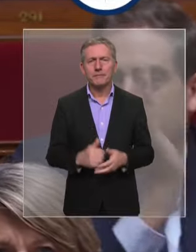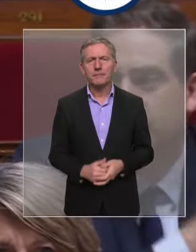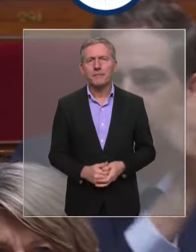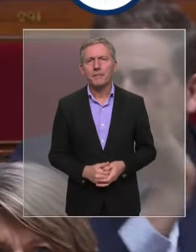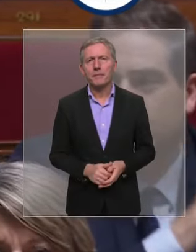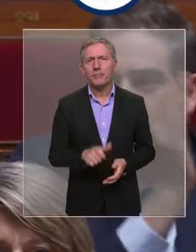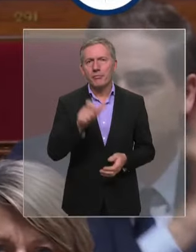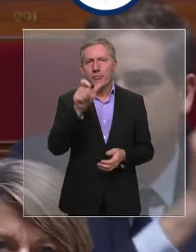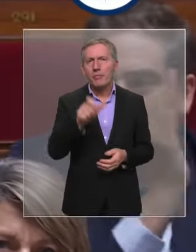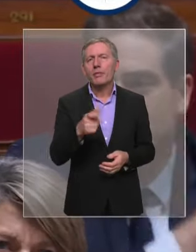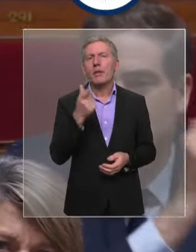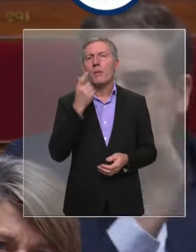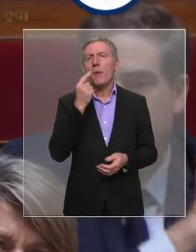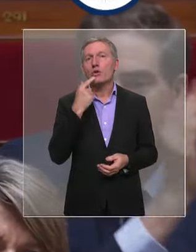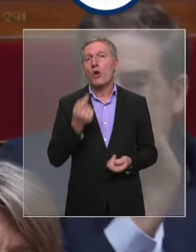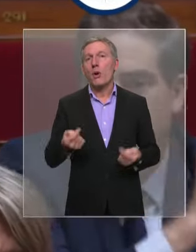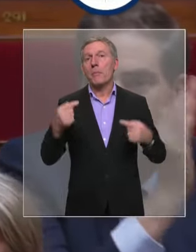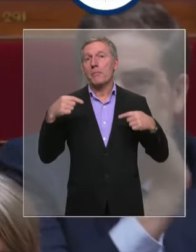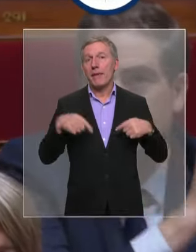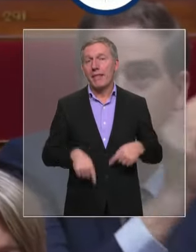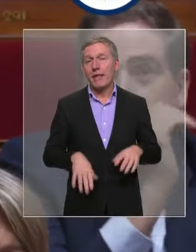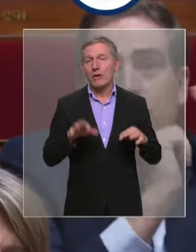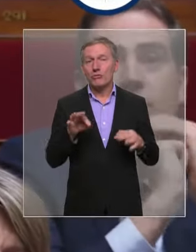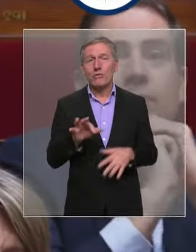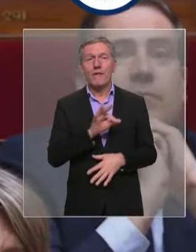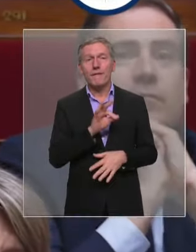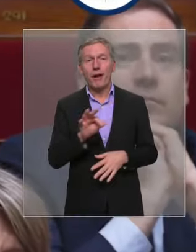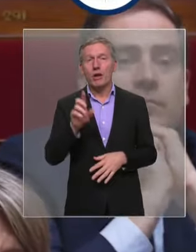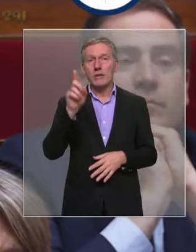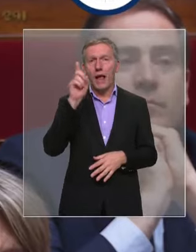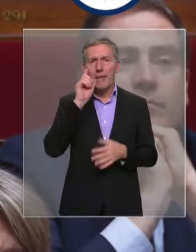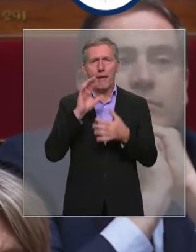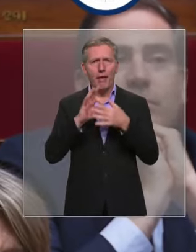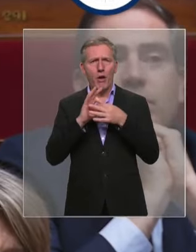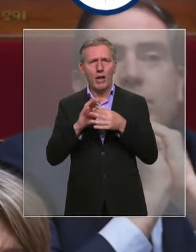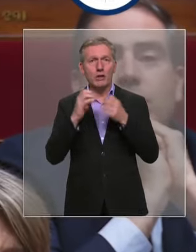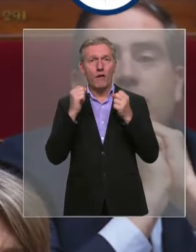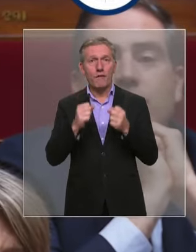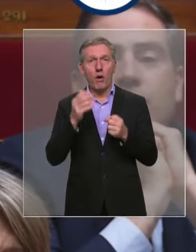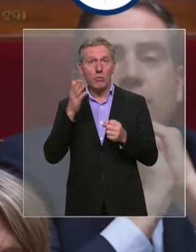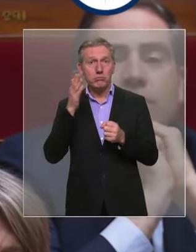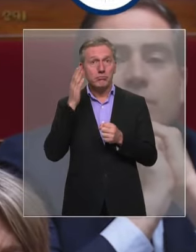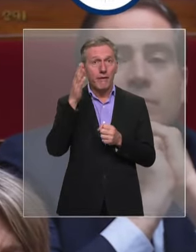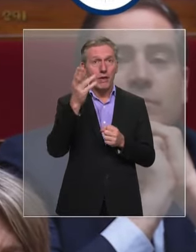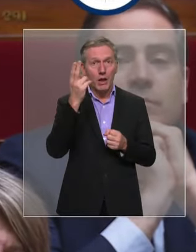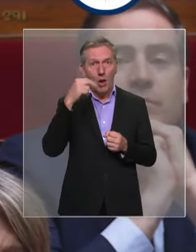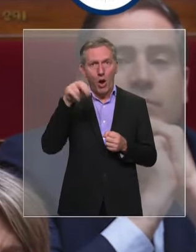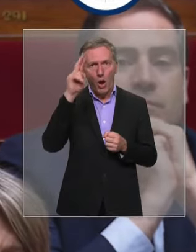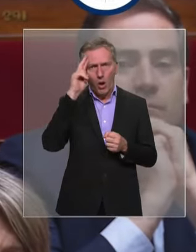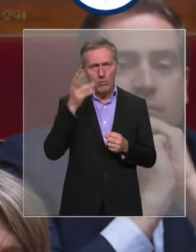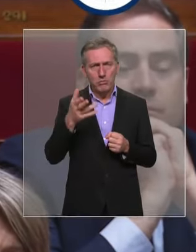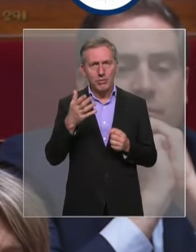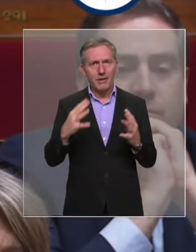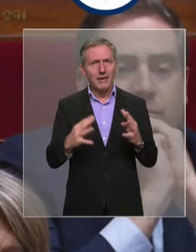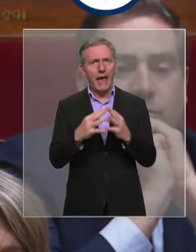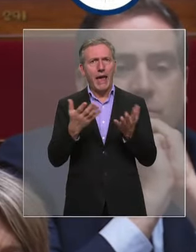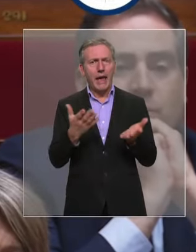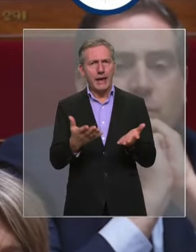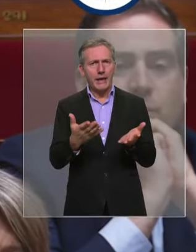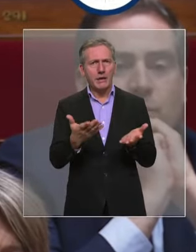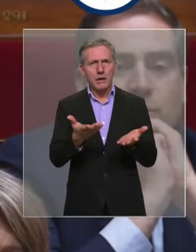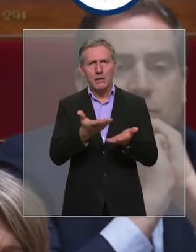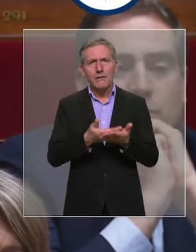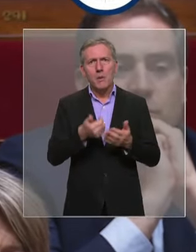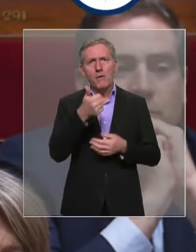Monsieur le ministre, alors que cette relation franco-allemande est si déterminante pour l'avenir de l'Europe face à la guerre, quelles initiatives